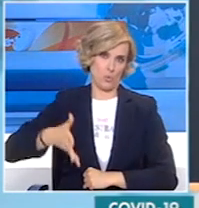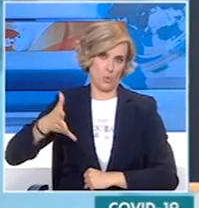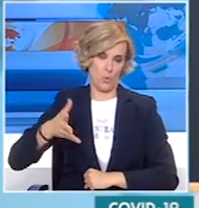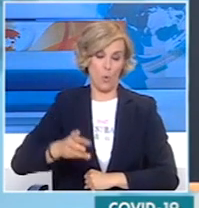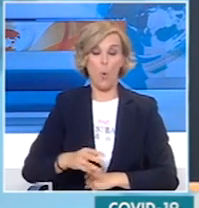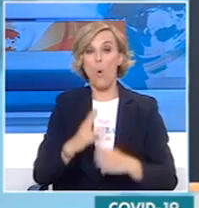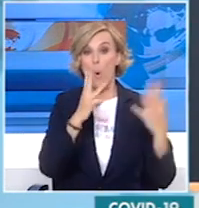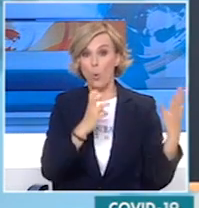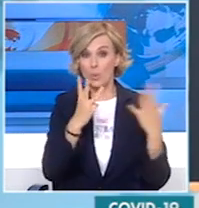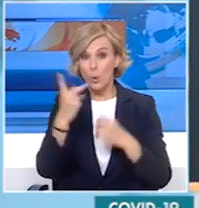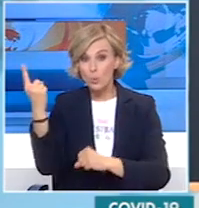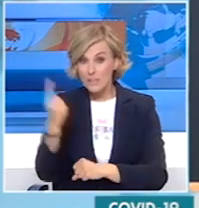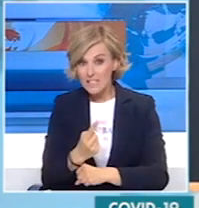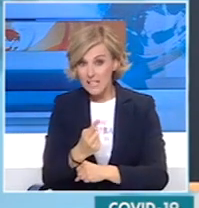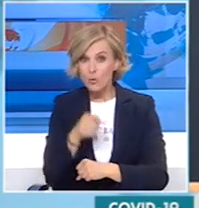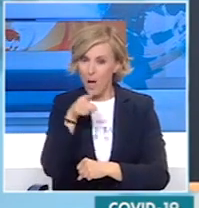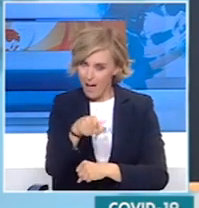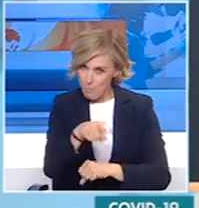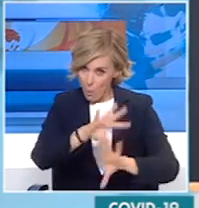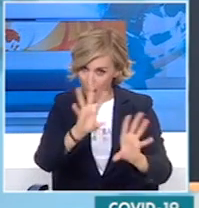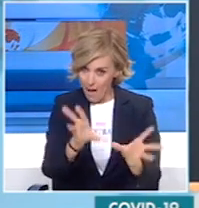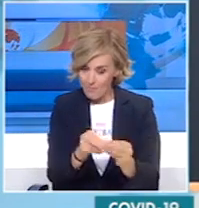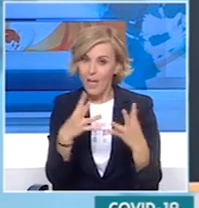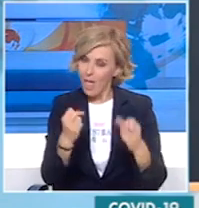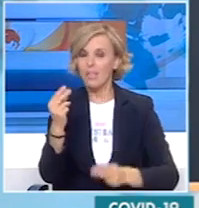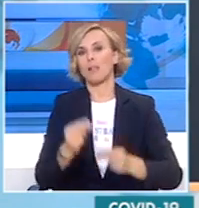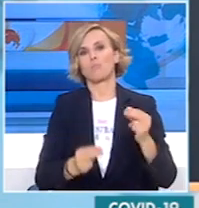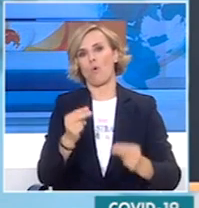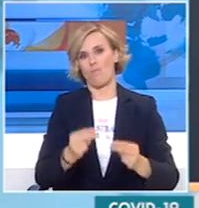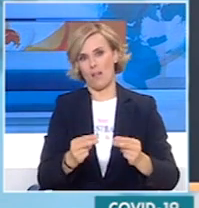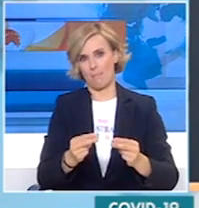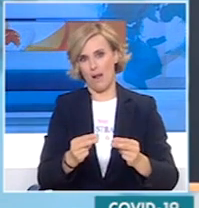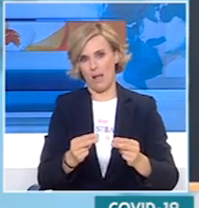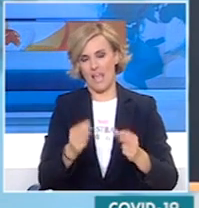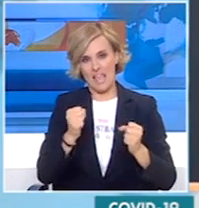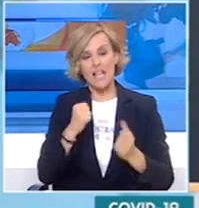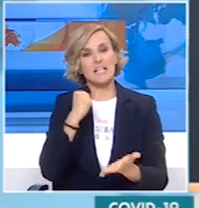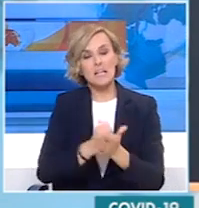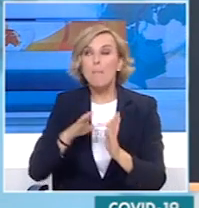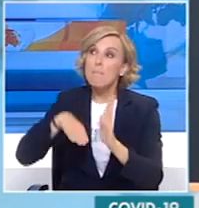το 88% είχε κάποιο υποκείμενο νόσημα ή και ηλικία 70 ετών και άνω.